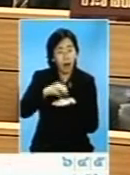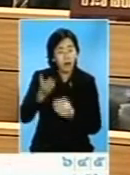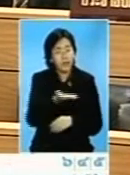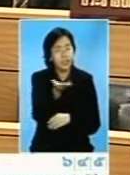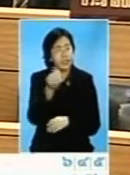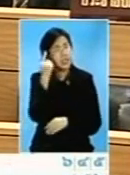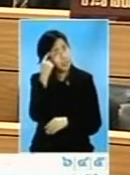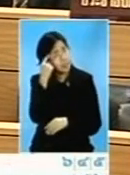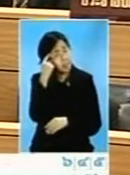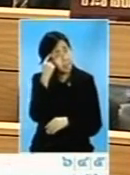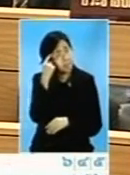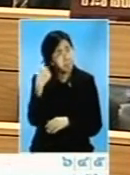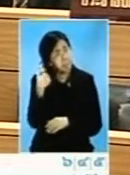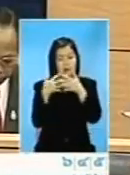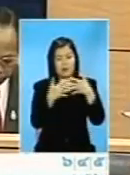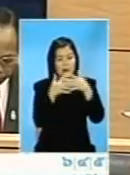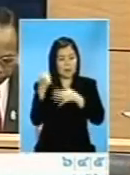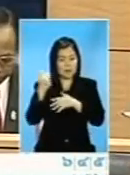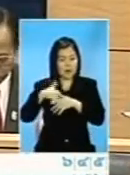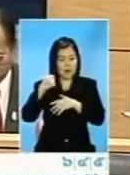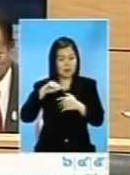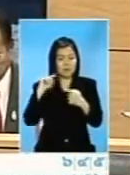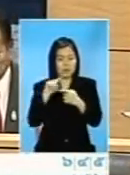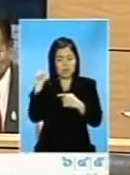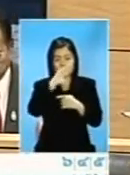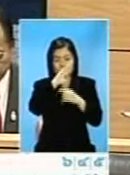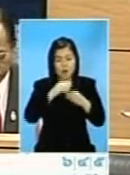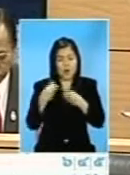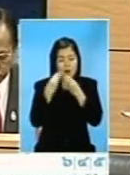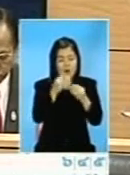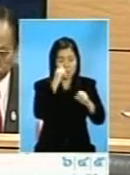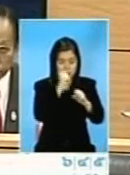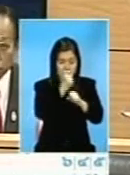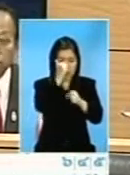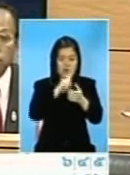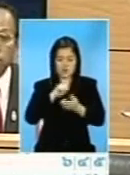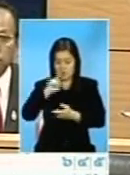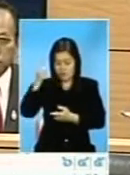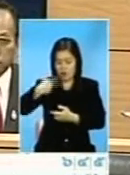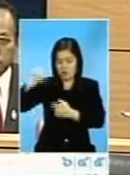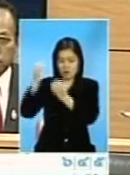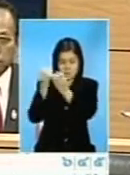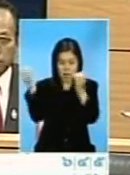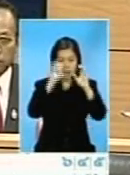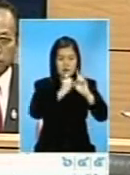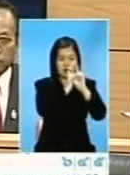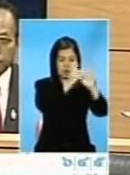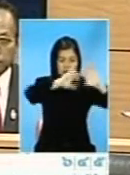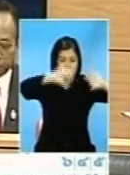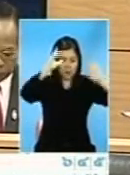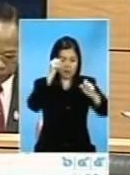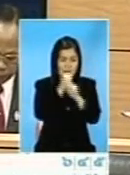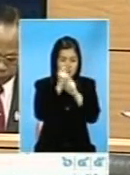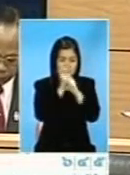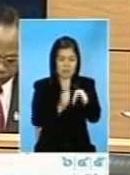ยหรือไม ่ครับ นี่นะครับเพราะถ้าศาลเห็นว่ามันเข้าข่ายที่จะไปริดรอนสิทธิเสรีภาพของประชาช